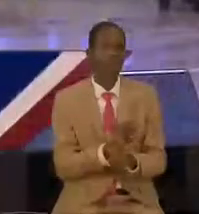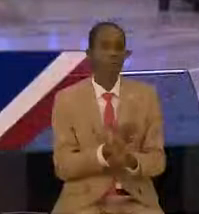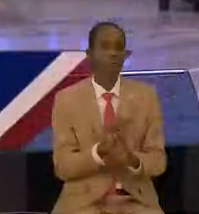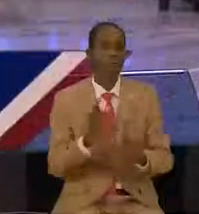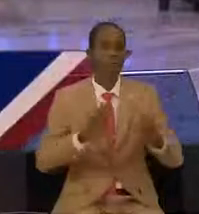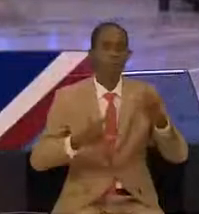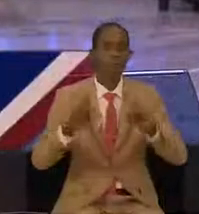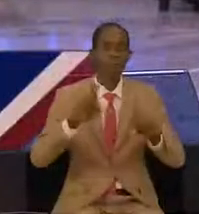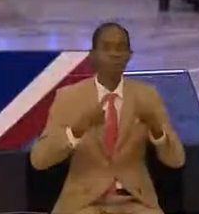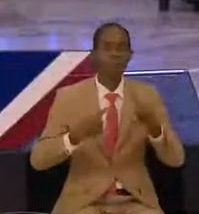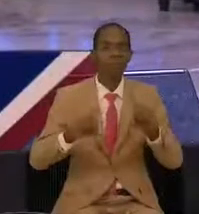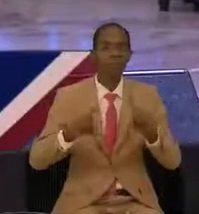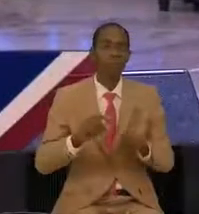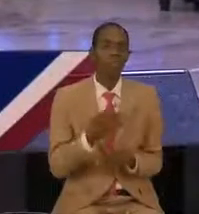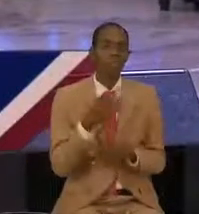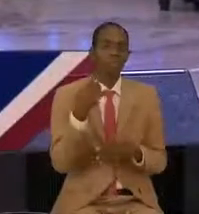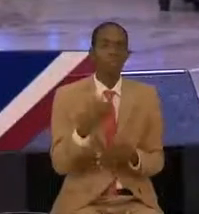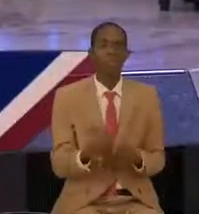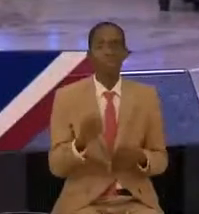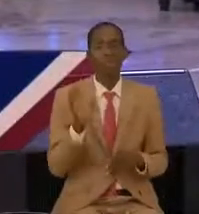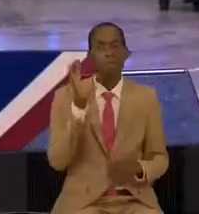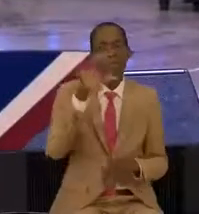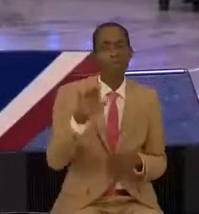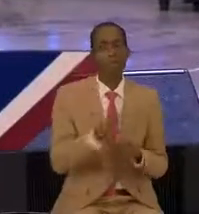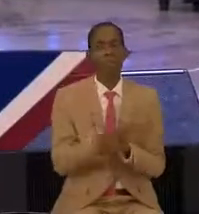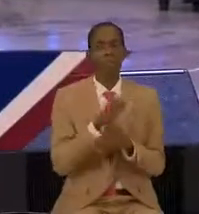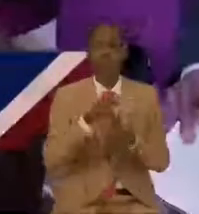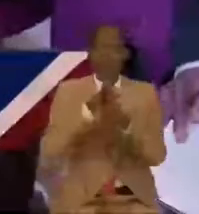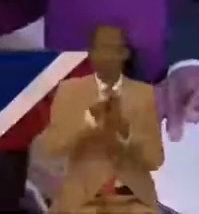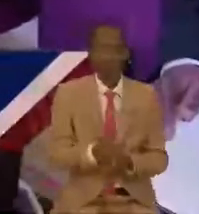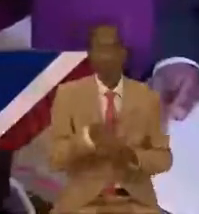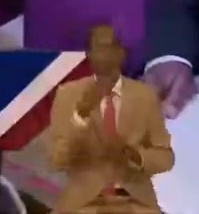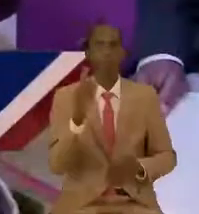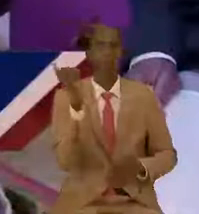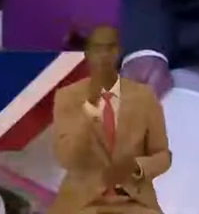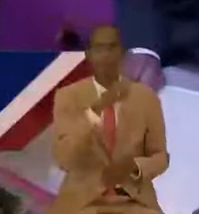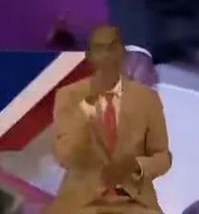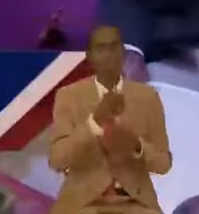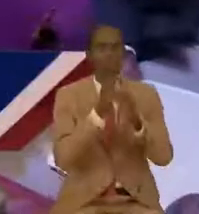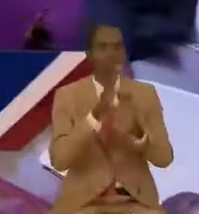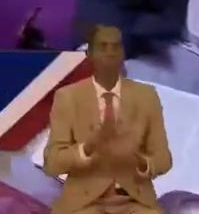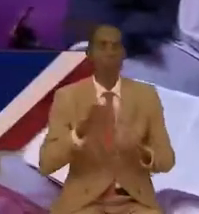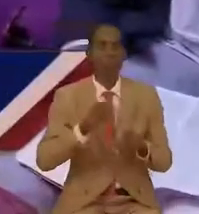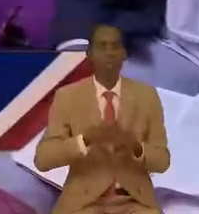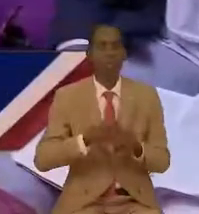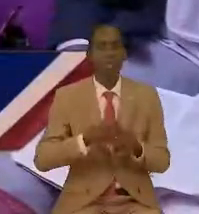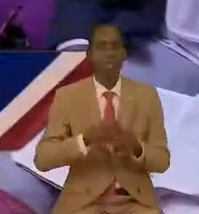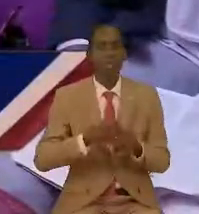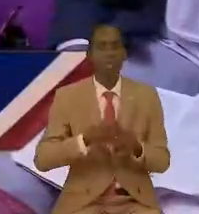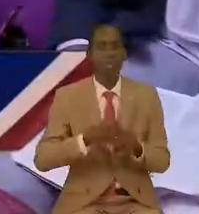verset 12. Tous ceux qui veulent se rendre agréables selon la chair vous